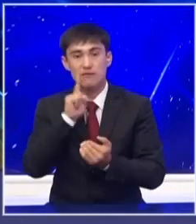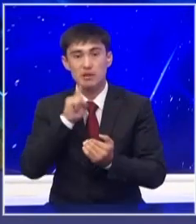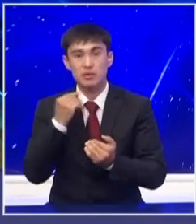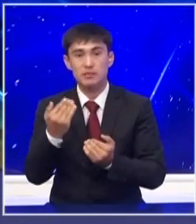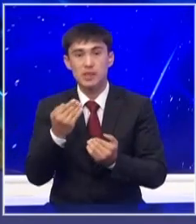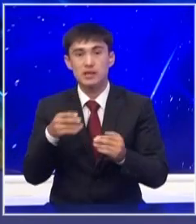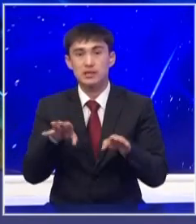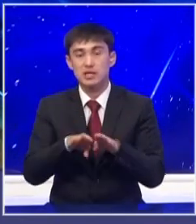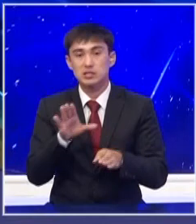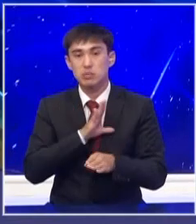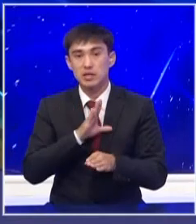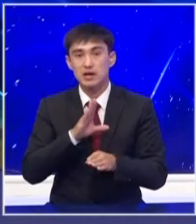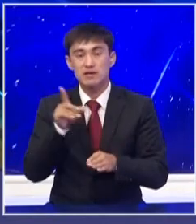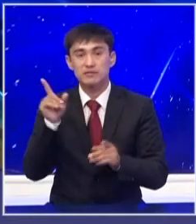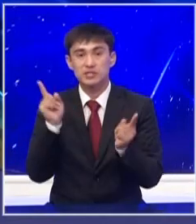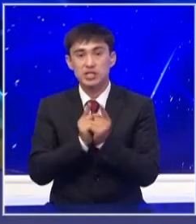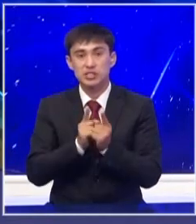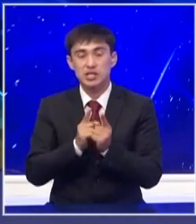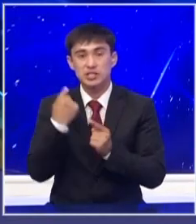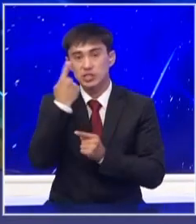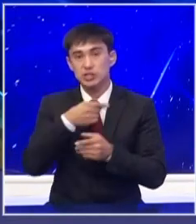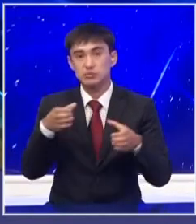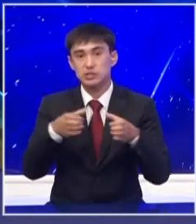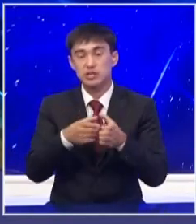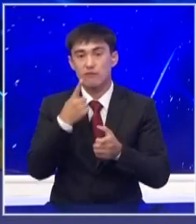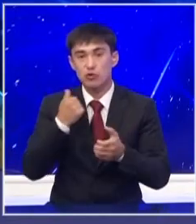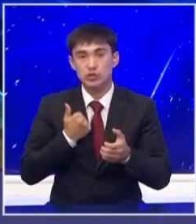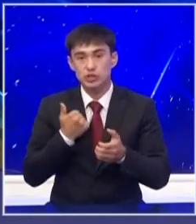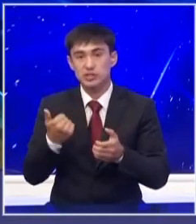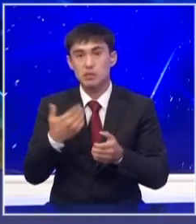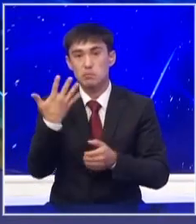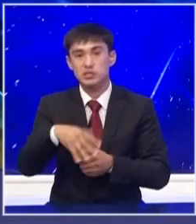содержания. Также состоялась встреча депутатов с личным составом воинской части